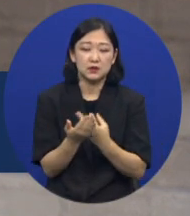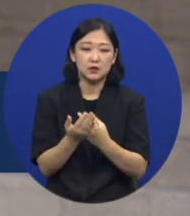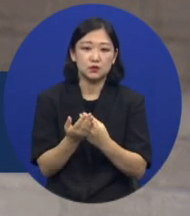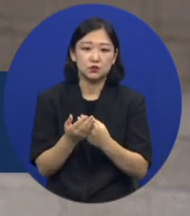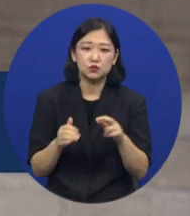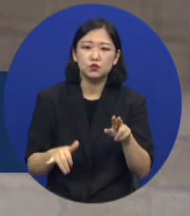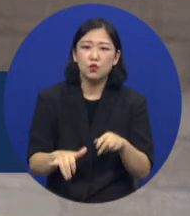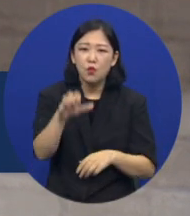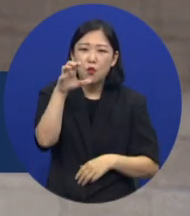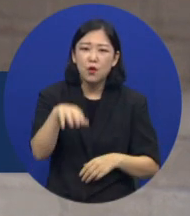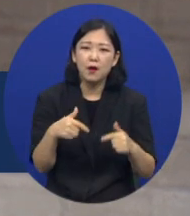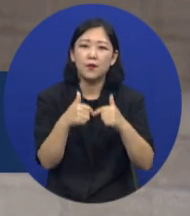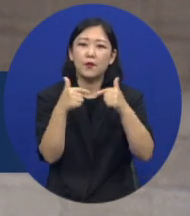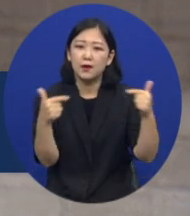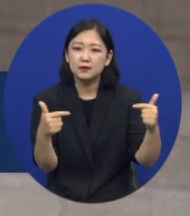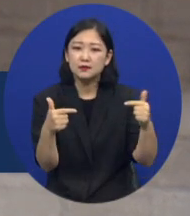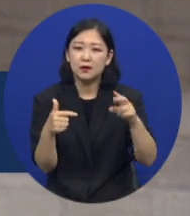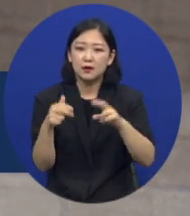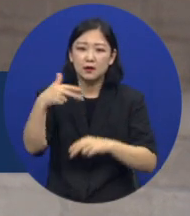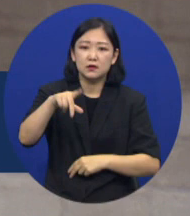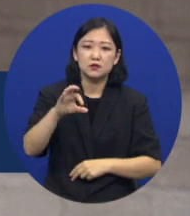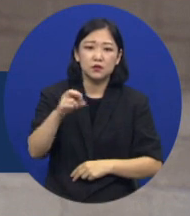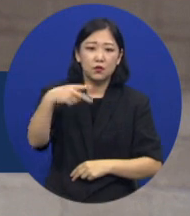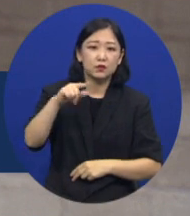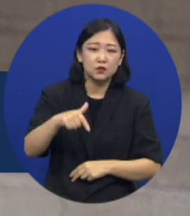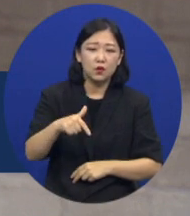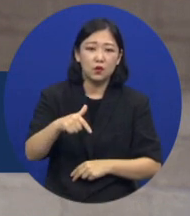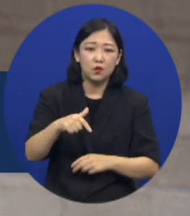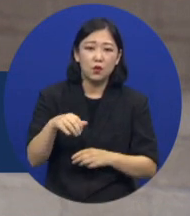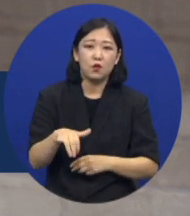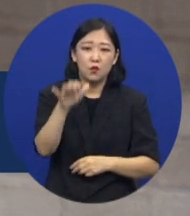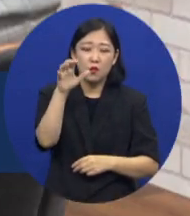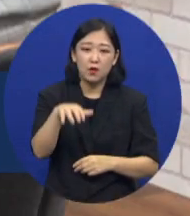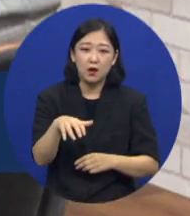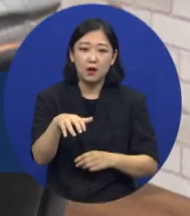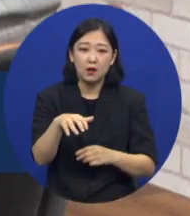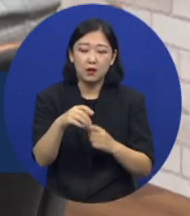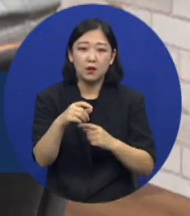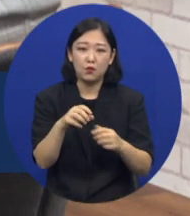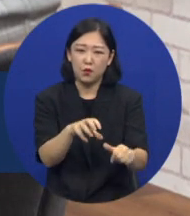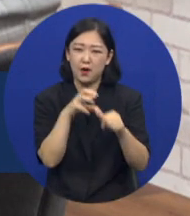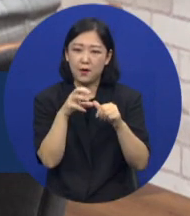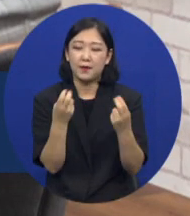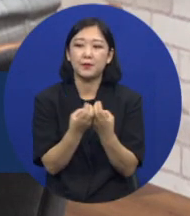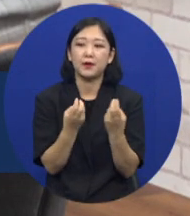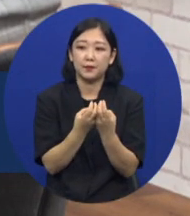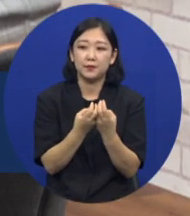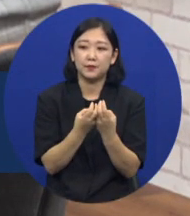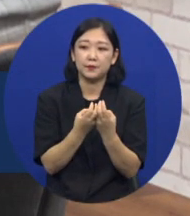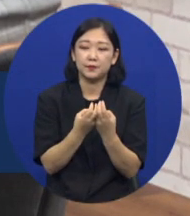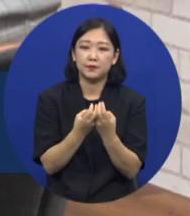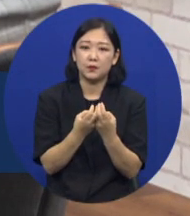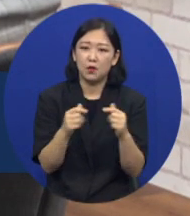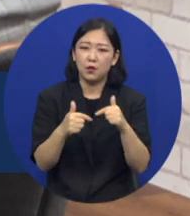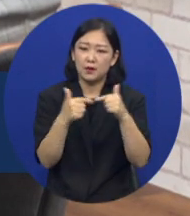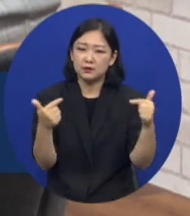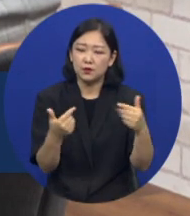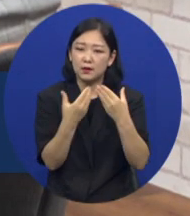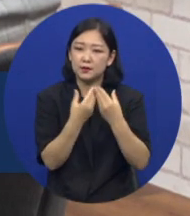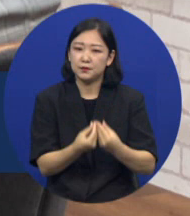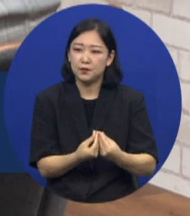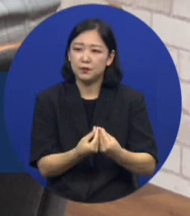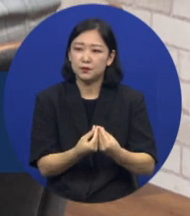확장하거나 또는 정석 비행장 을 보조 공항으로 활용하는 방안 인데요 기존 j 공황을 확장하는 안에 대해서는